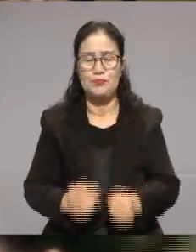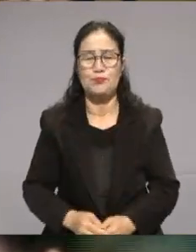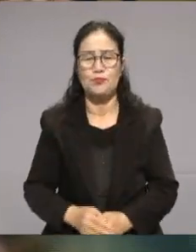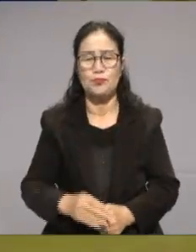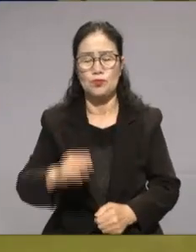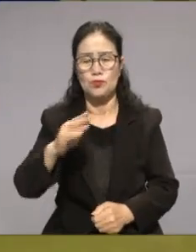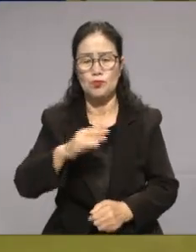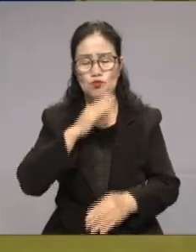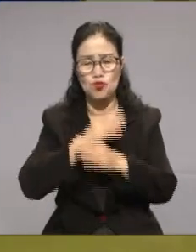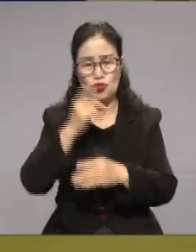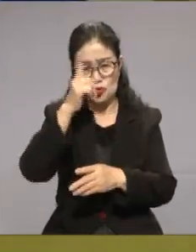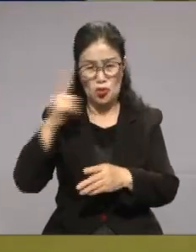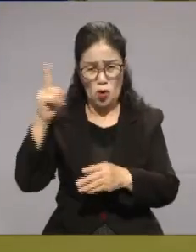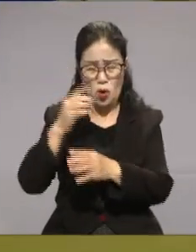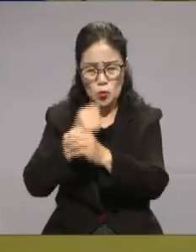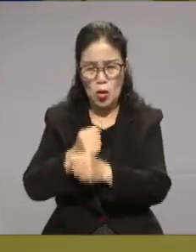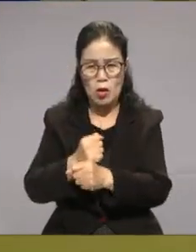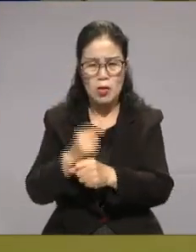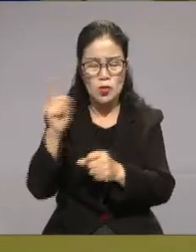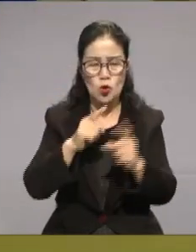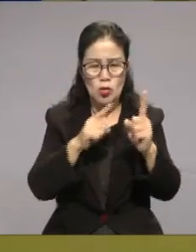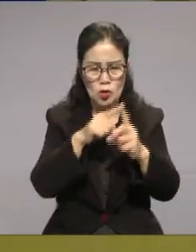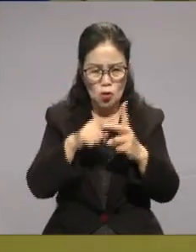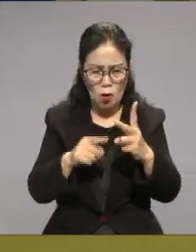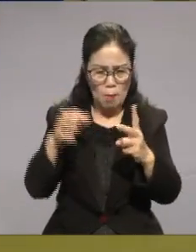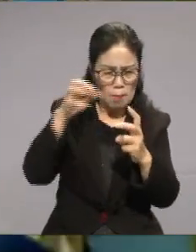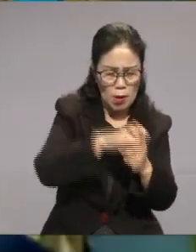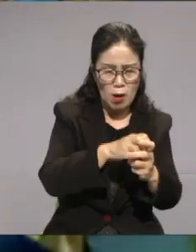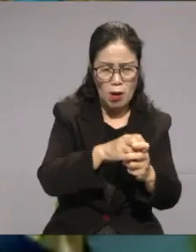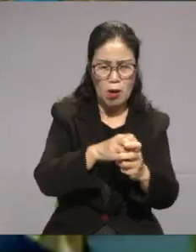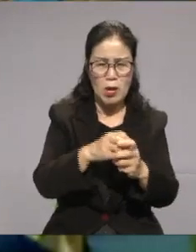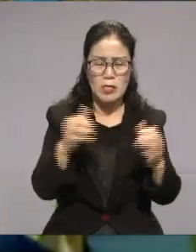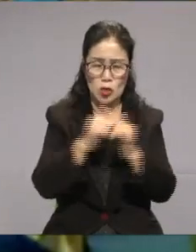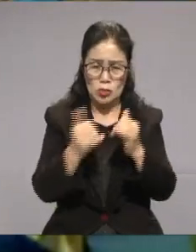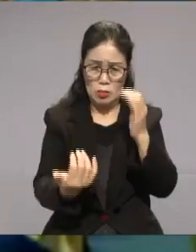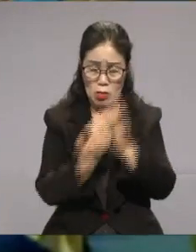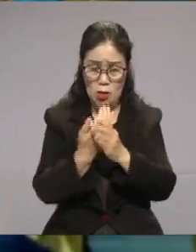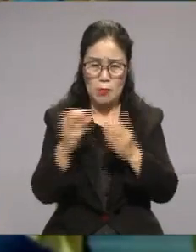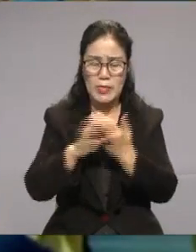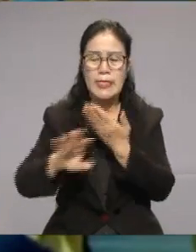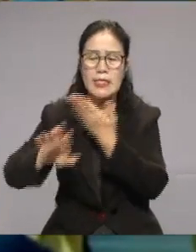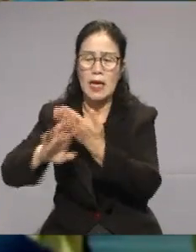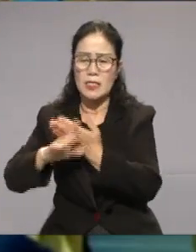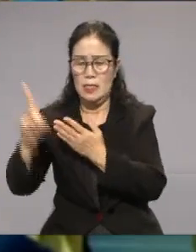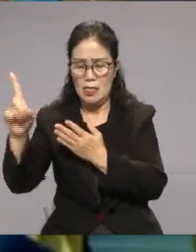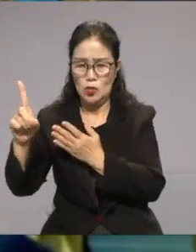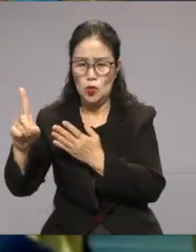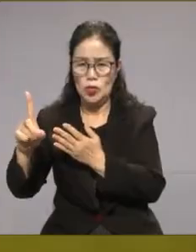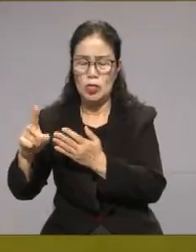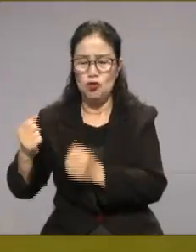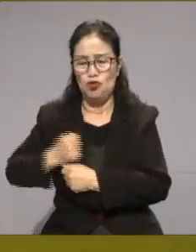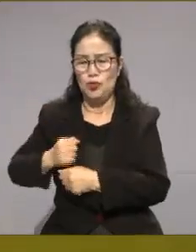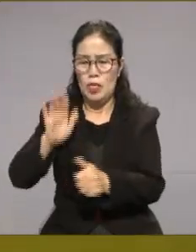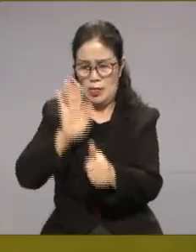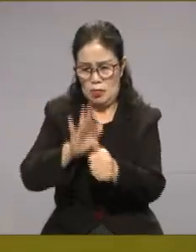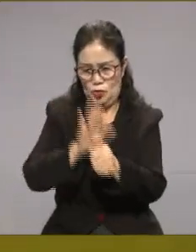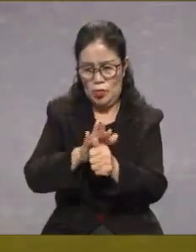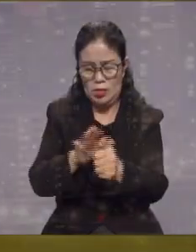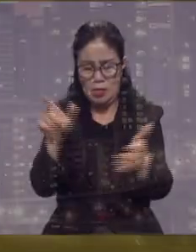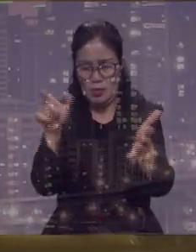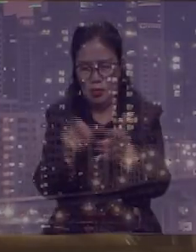조약은 한쪽이 무력 침공을 받아 전쟁 상황에 놓이면 다른 쪽이 군사적 지원을 제공한다는 내용을 주로 골자로